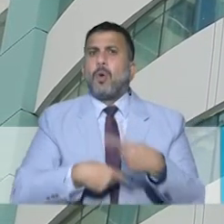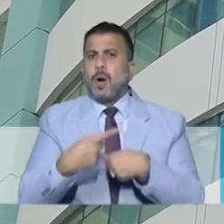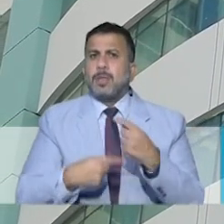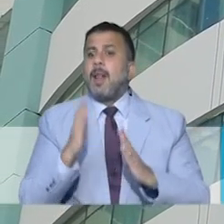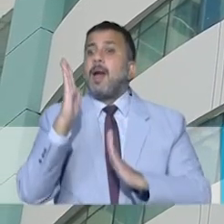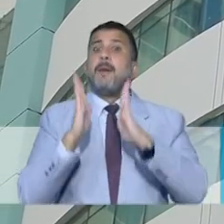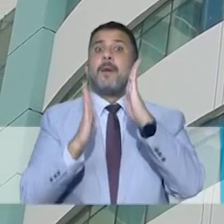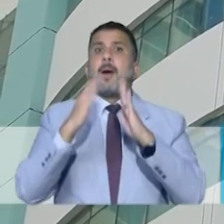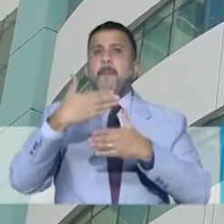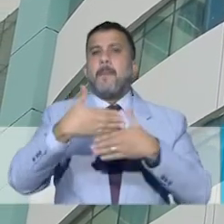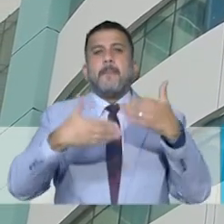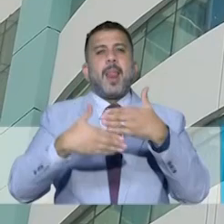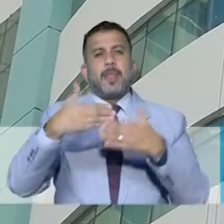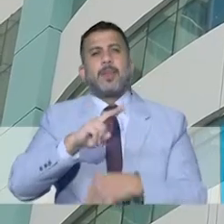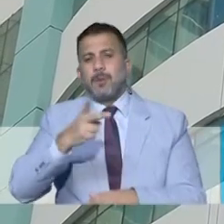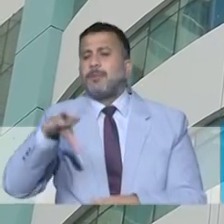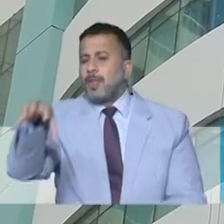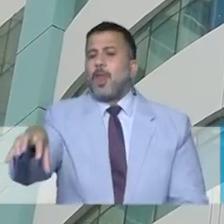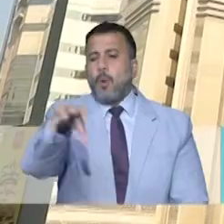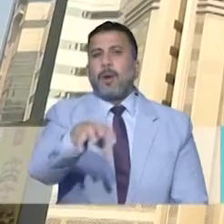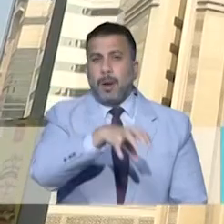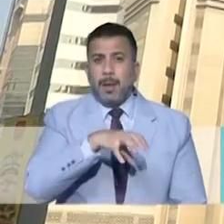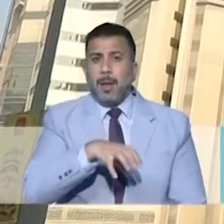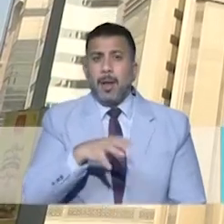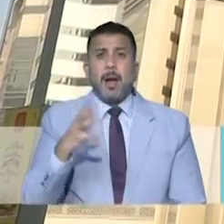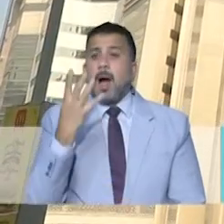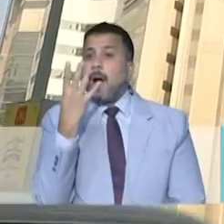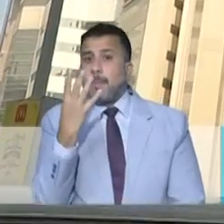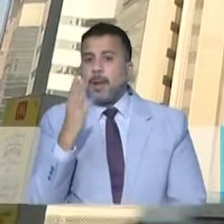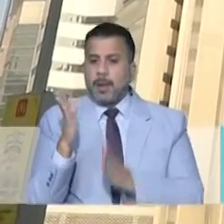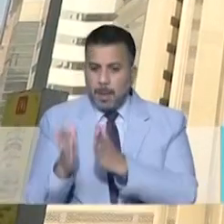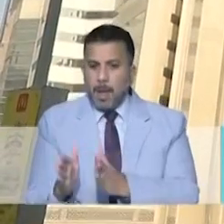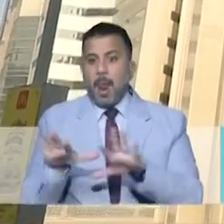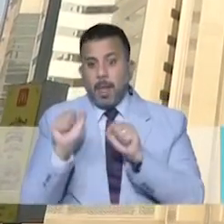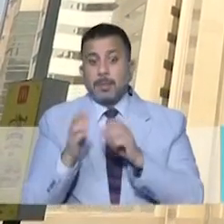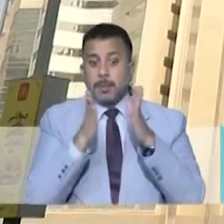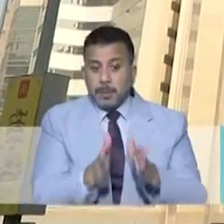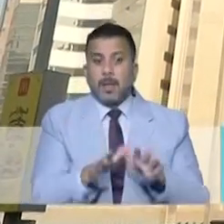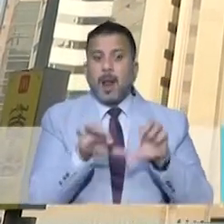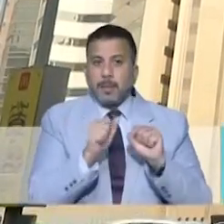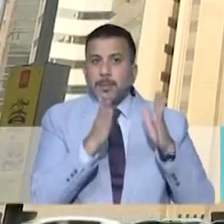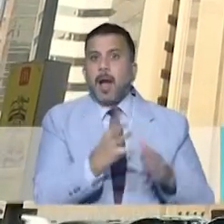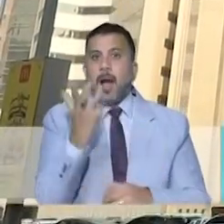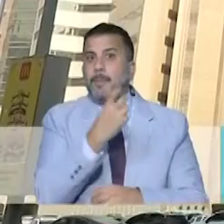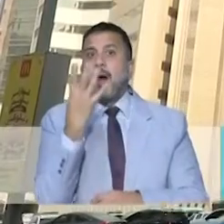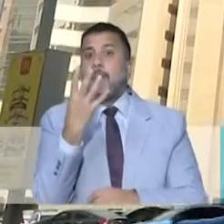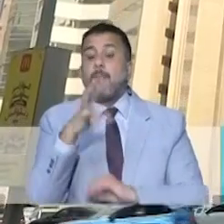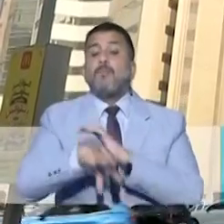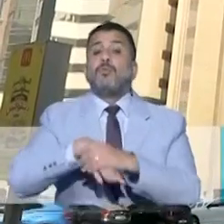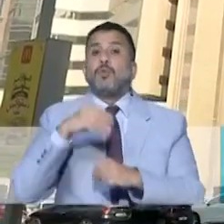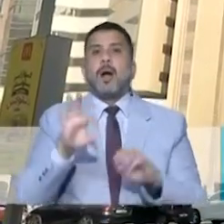بشكل متواصل في الابراج والبنايات الاخرى على اربع مراحل تم تحديدها لانجاز المشروع